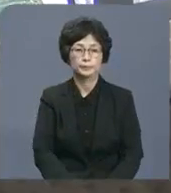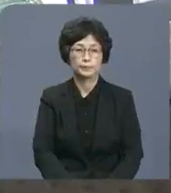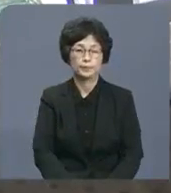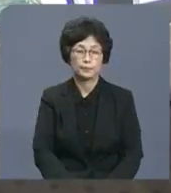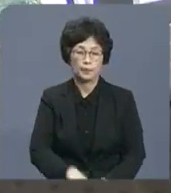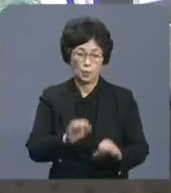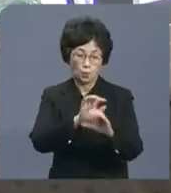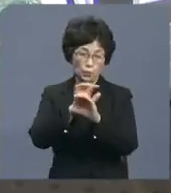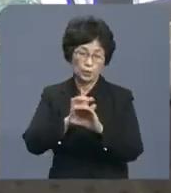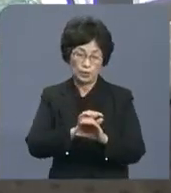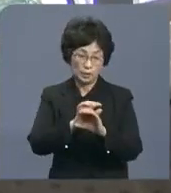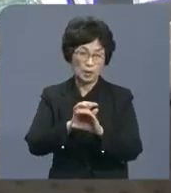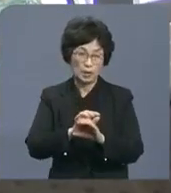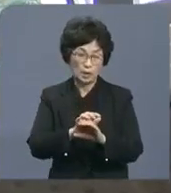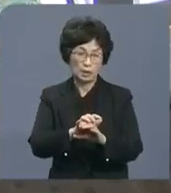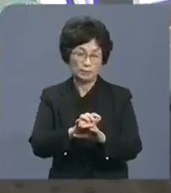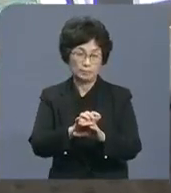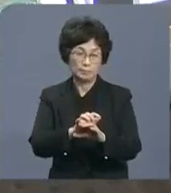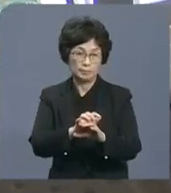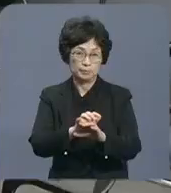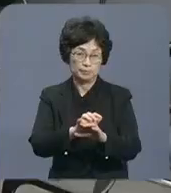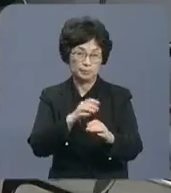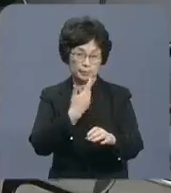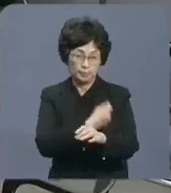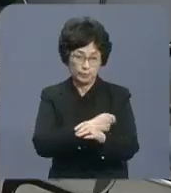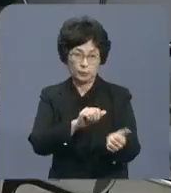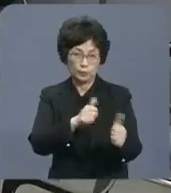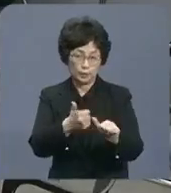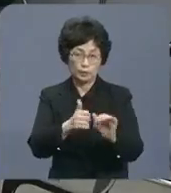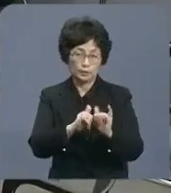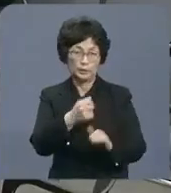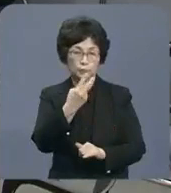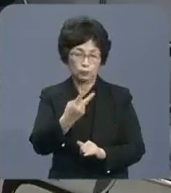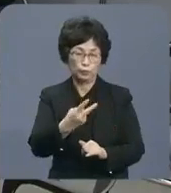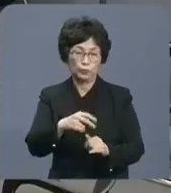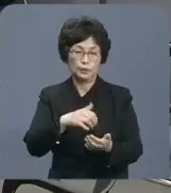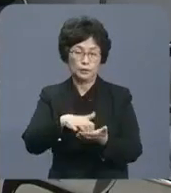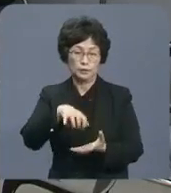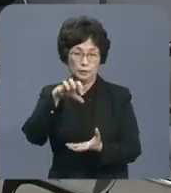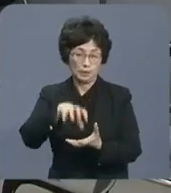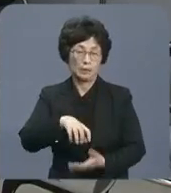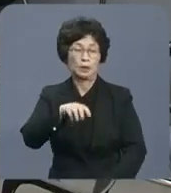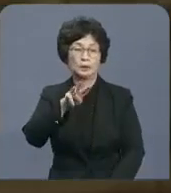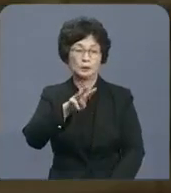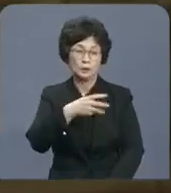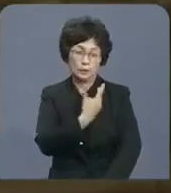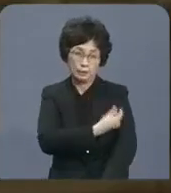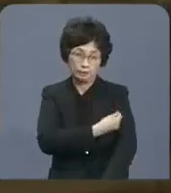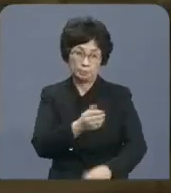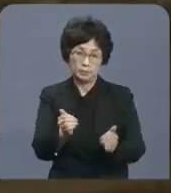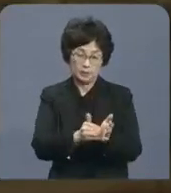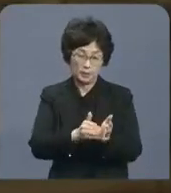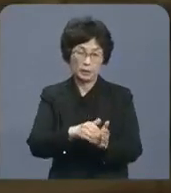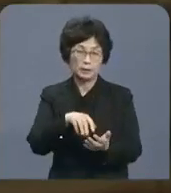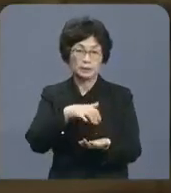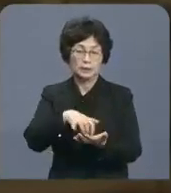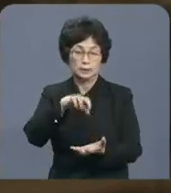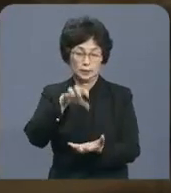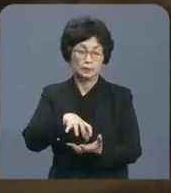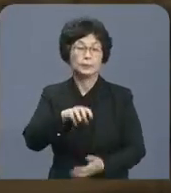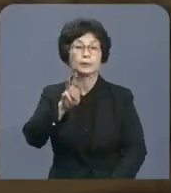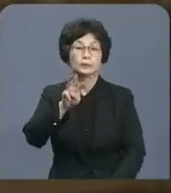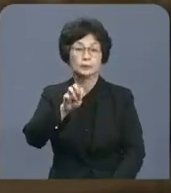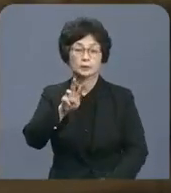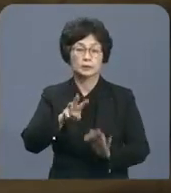코로나 백신 관련 신규 사망자가 2명 발생해 지금까지 부산에서 백신 관련 사망자는 33명으로